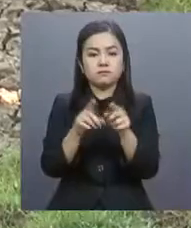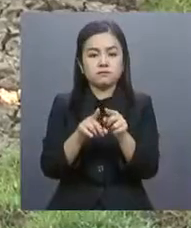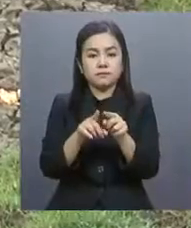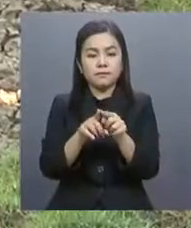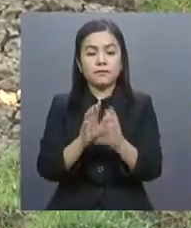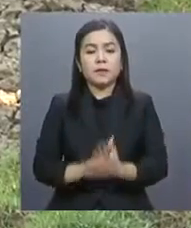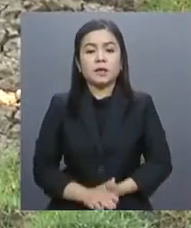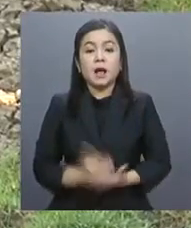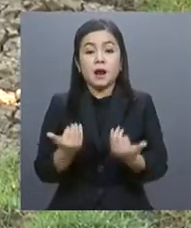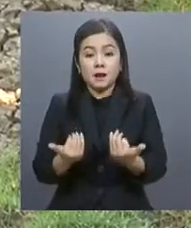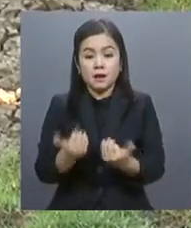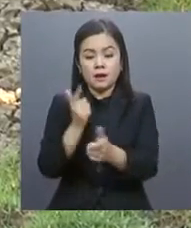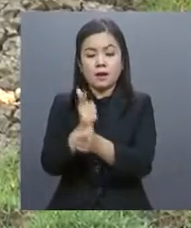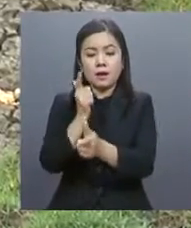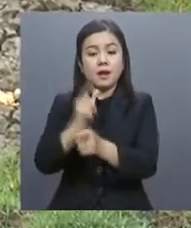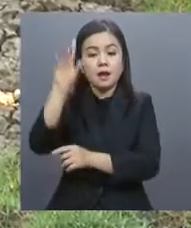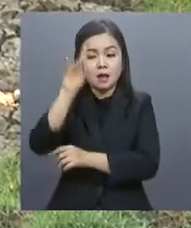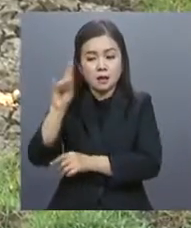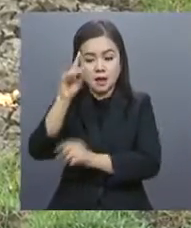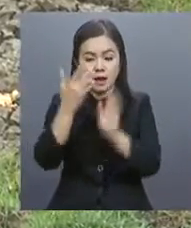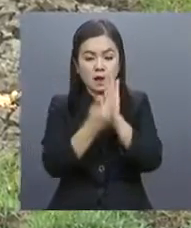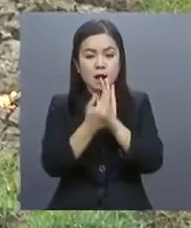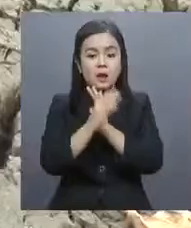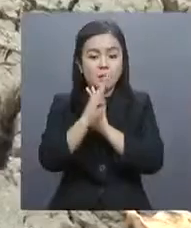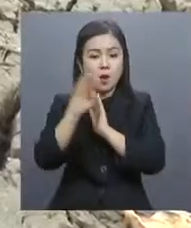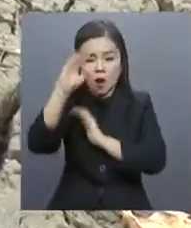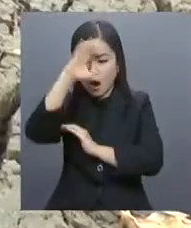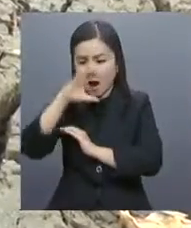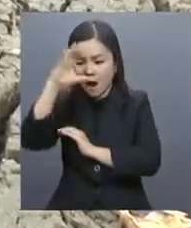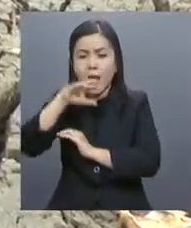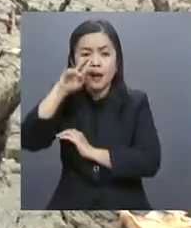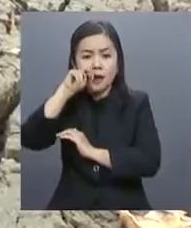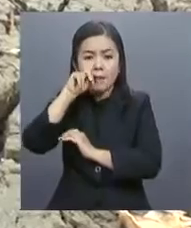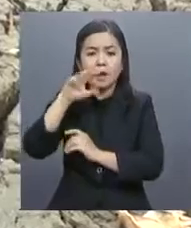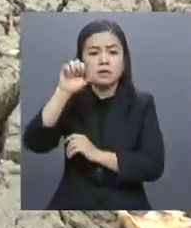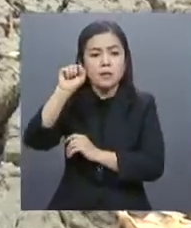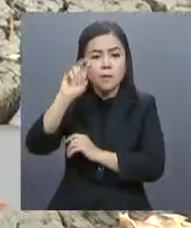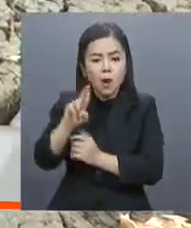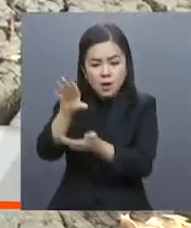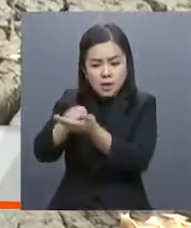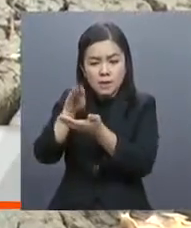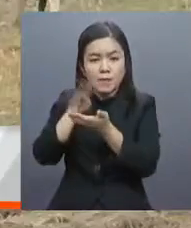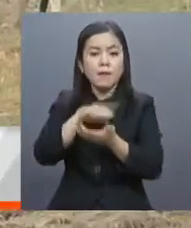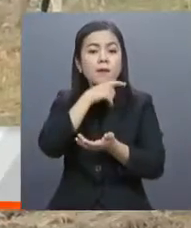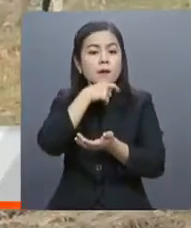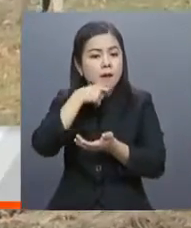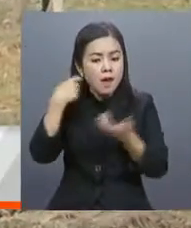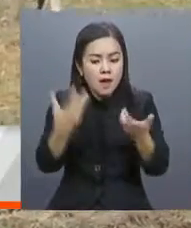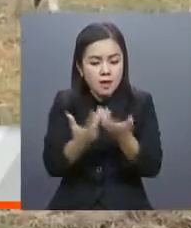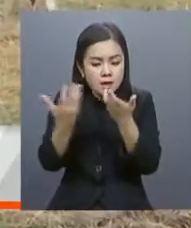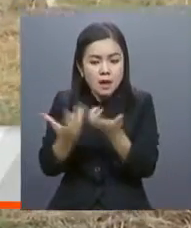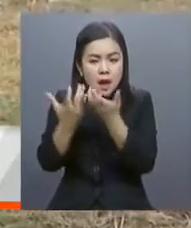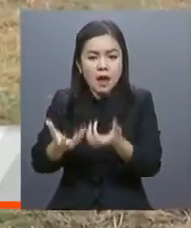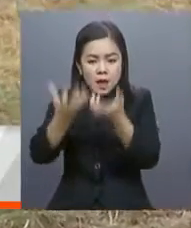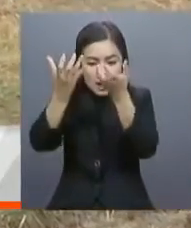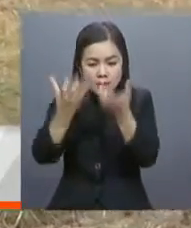ส่วนปศุสัตว์จังหวัดบุรีรัมย์เร่งสำรวจแหล่งน้ำธรรมชาติและสำรองหญ้าแห้งกว่า100ตันนะคะไว้ช่วยเหลือเกษตรกรผู้